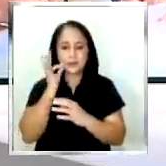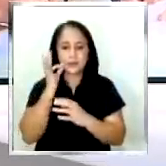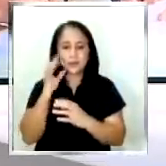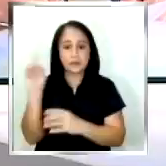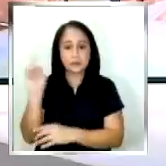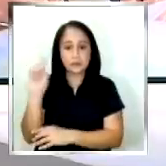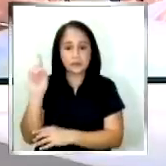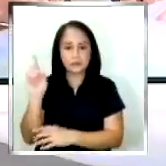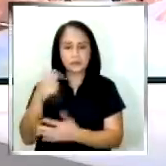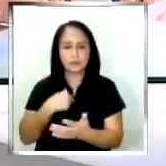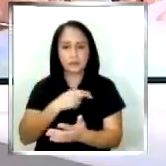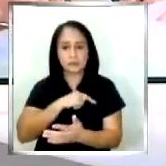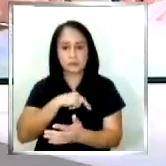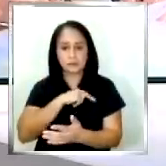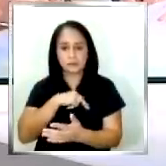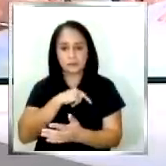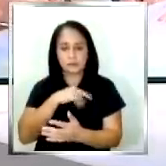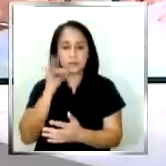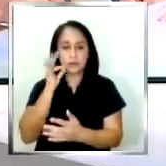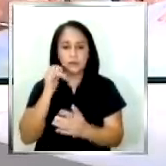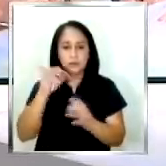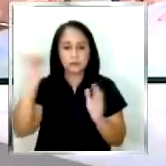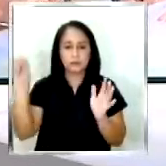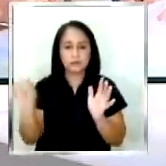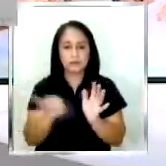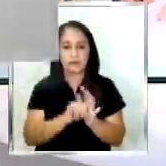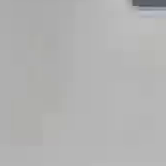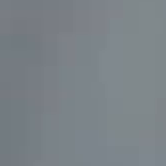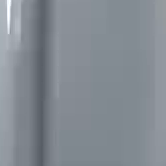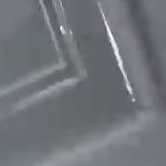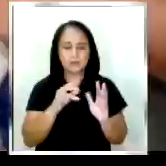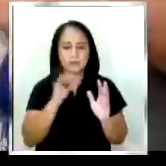kaysa sa mga imported. Nakatutok si Bernadette Reyes.